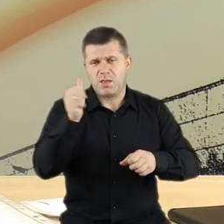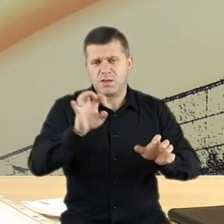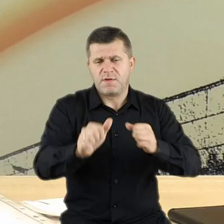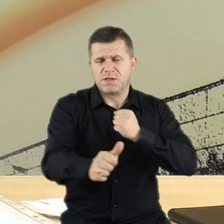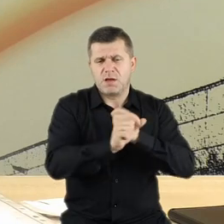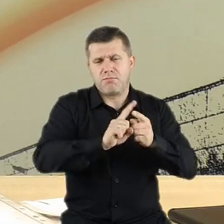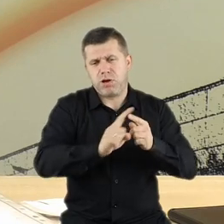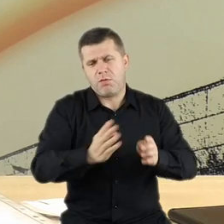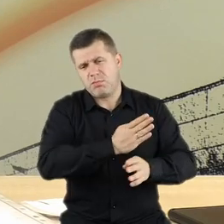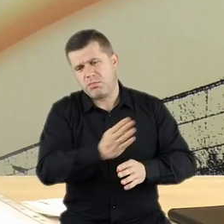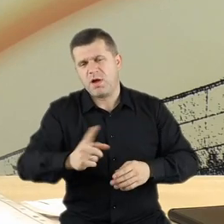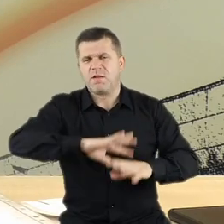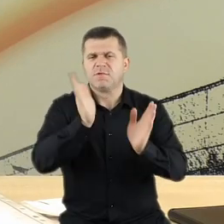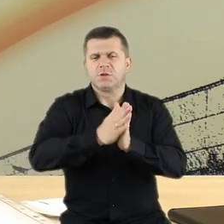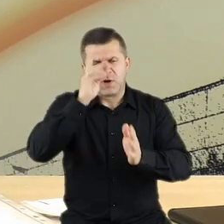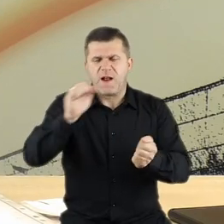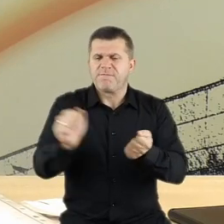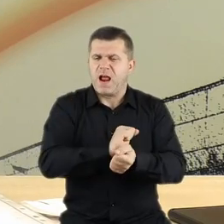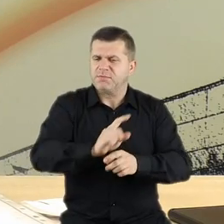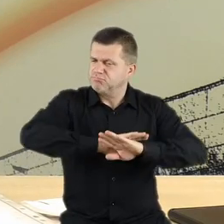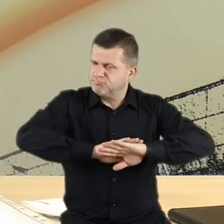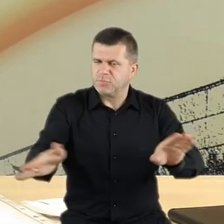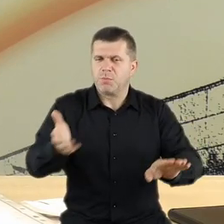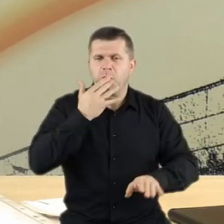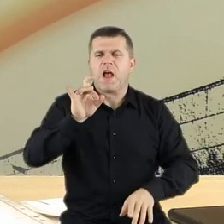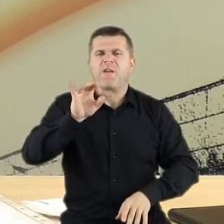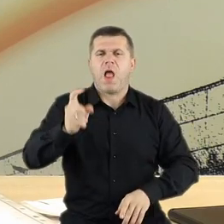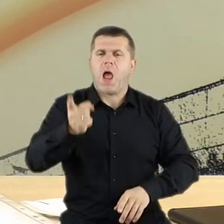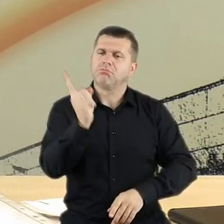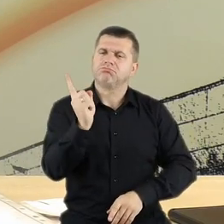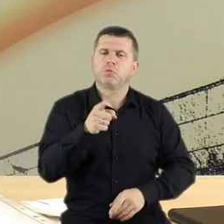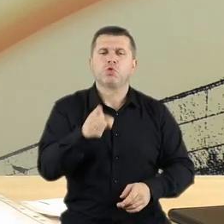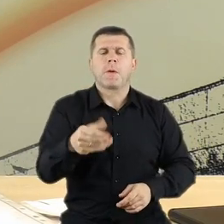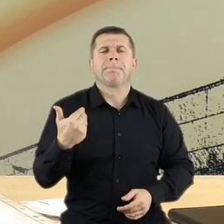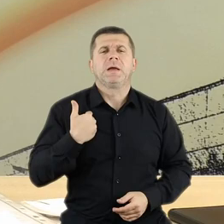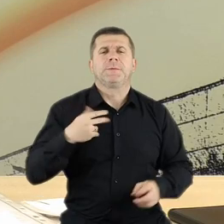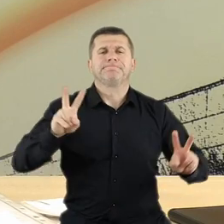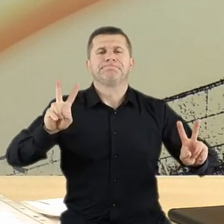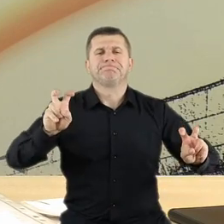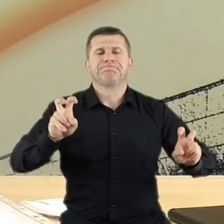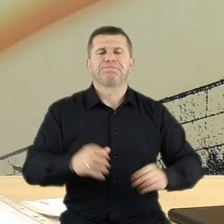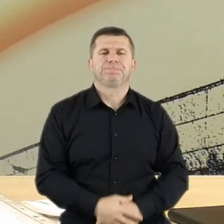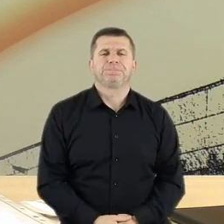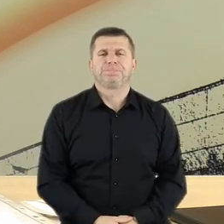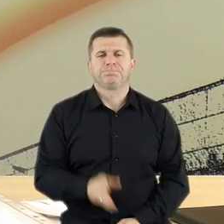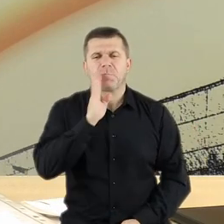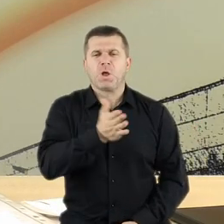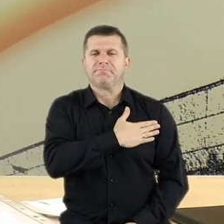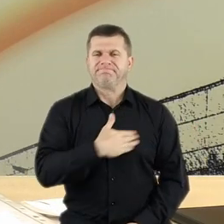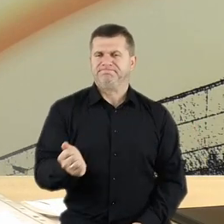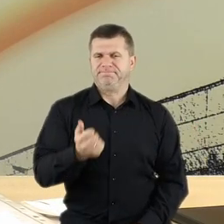jakoś walczyli z tą gwarą No bo to było No coś taki obciach